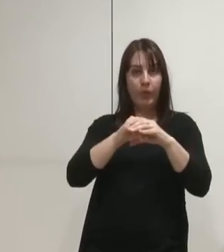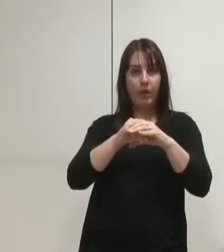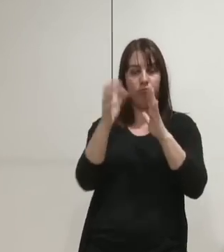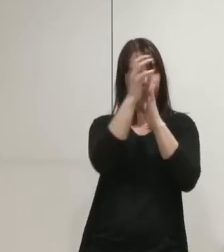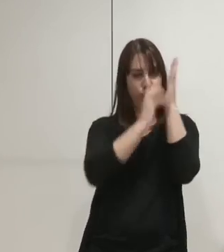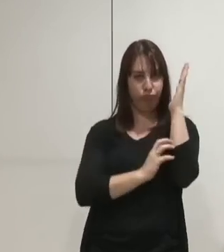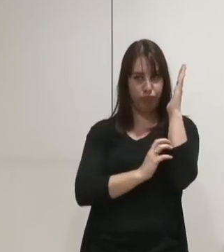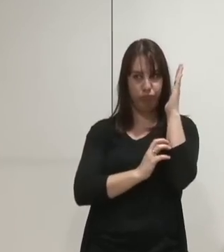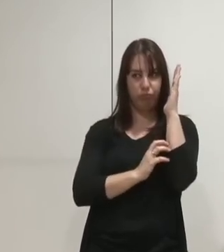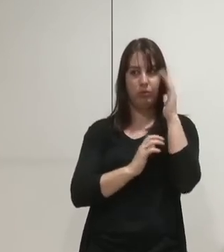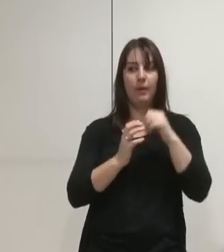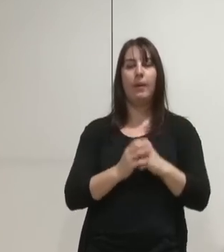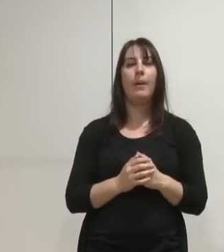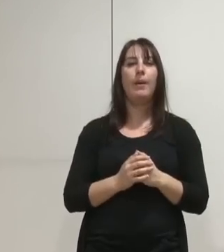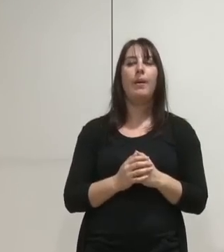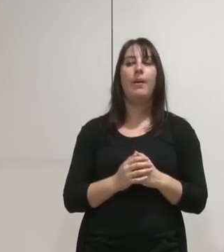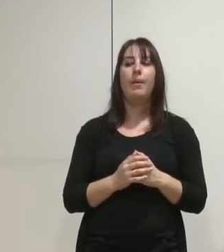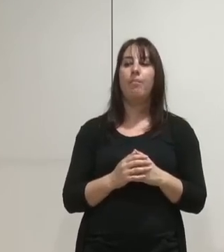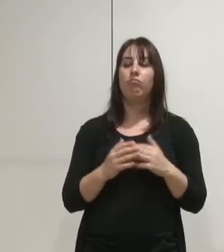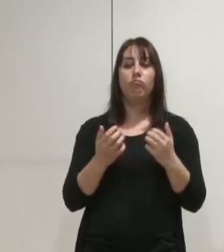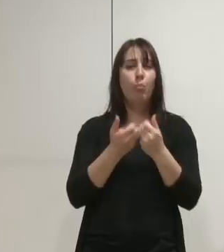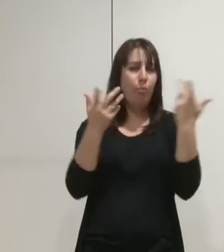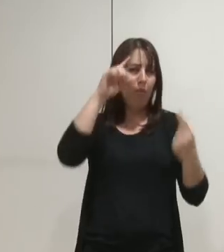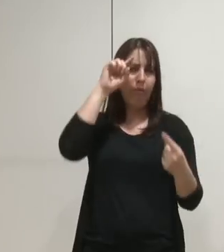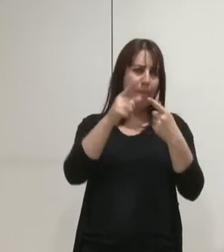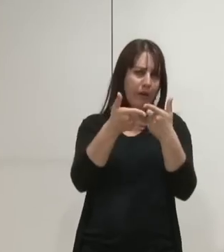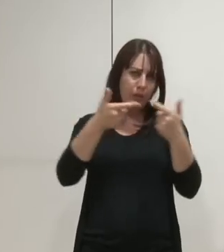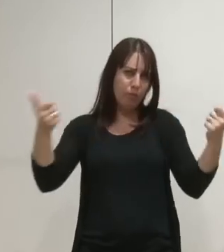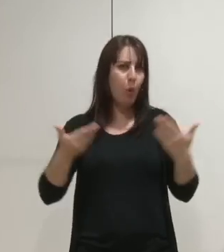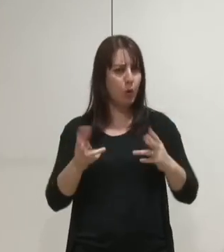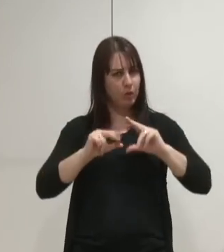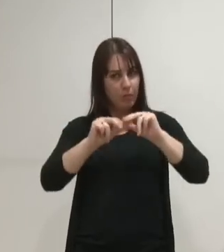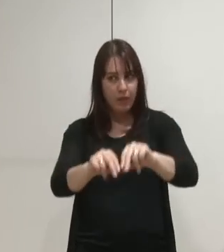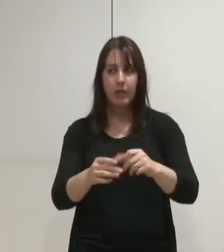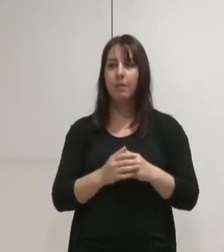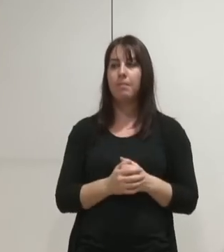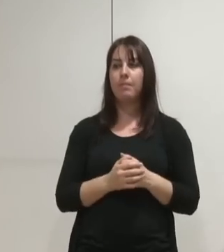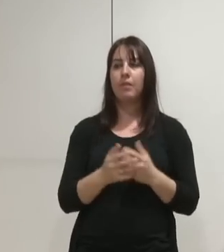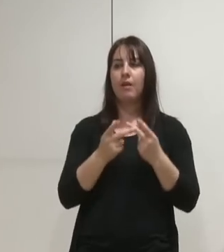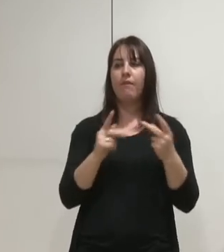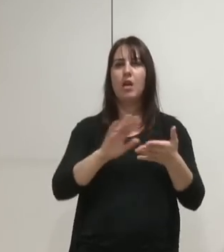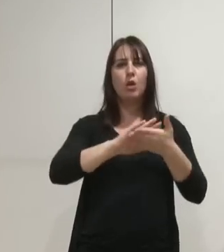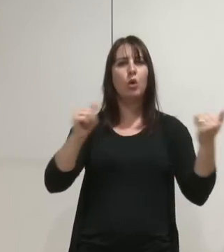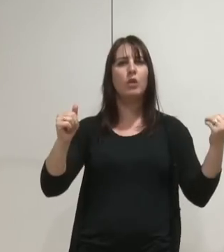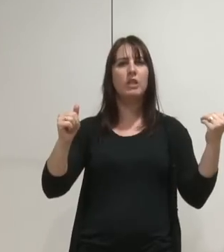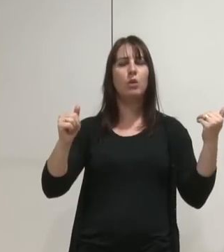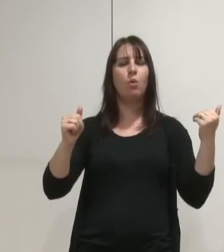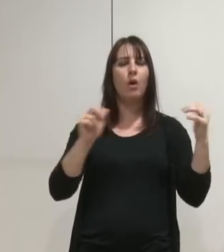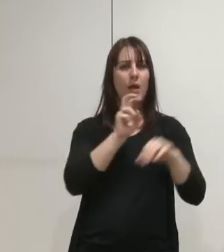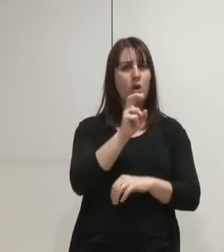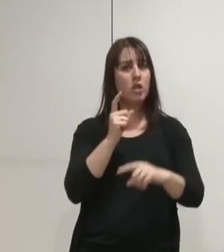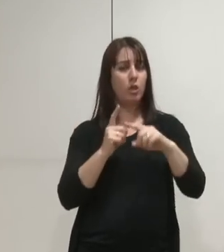PADD il y avait différentes thématiques que nous reprenons la ville de la transition écologique et de